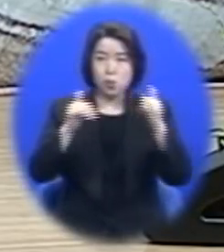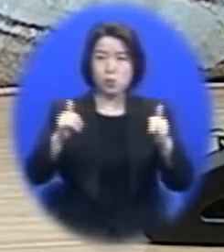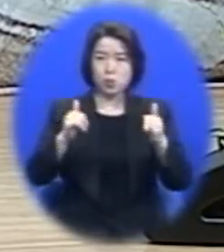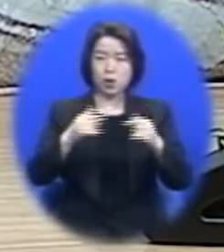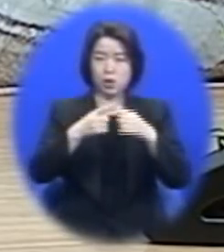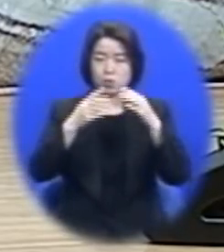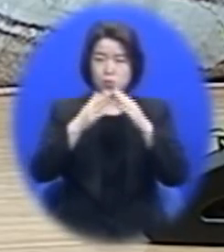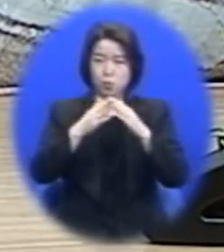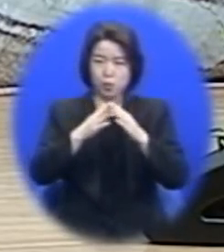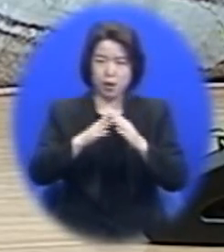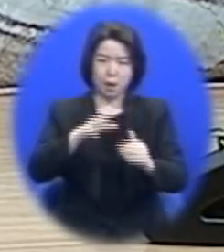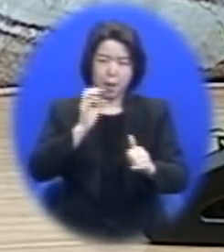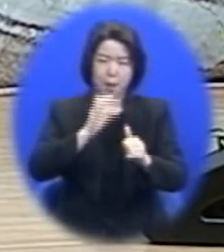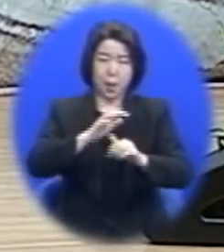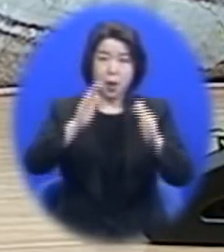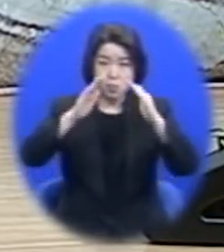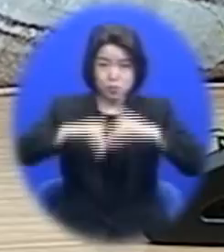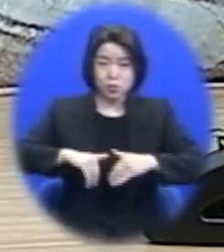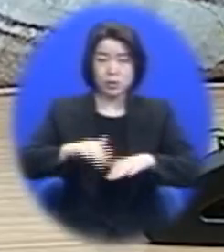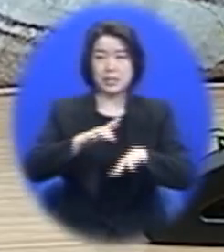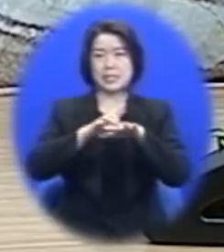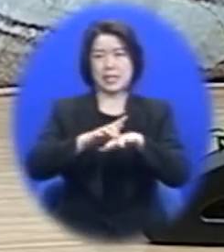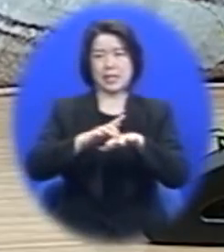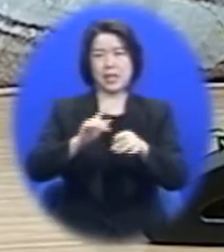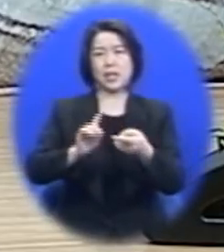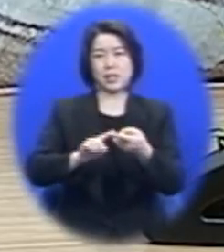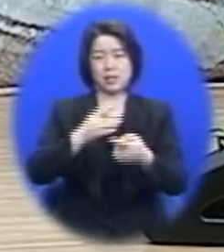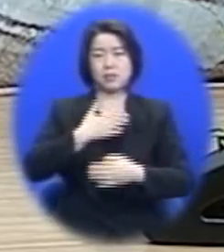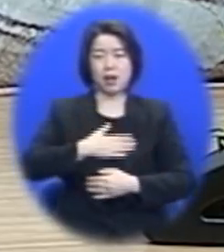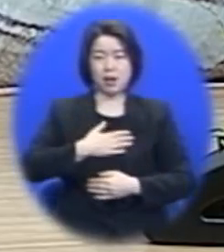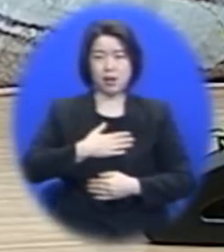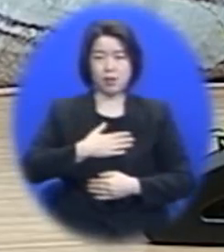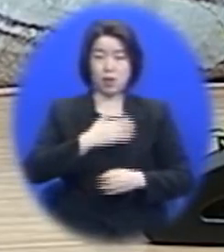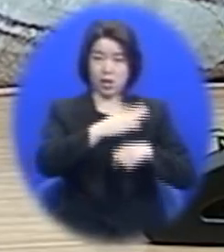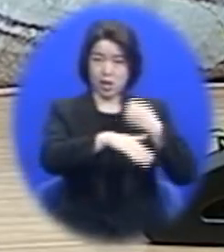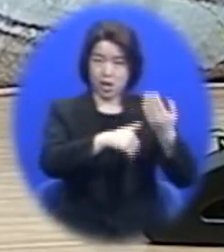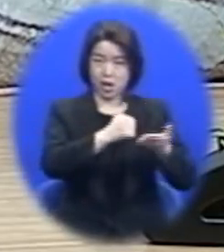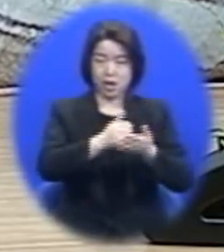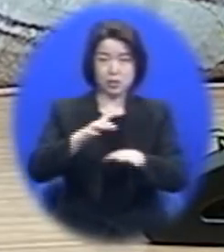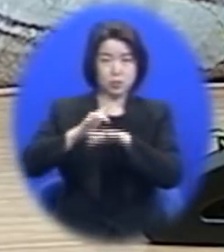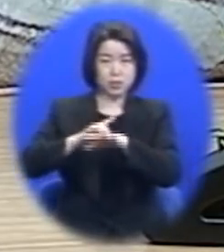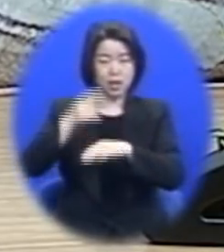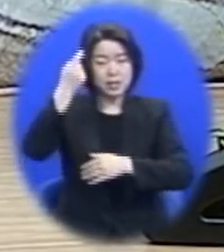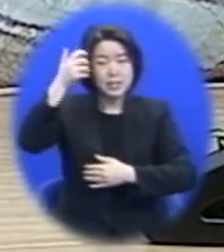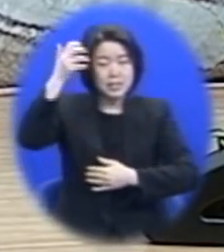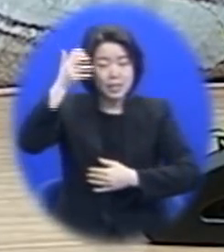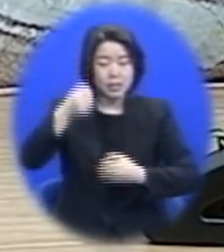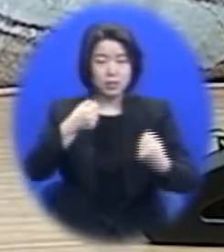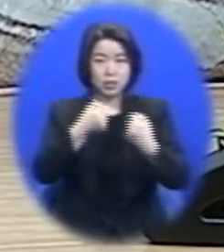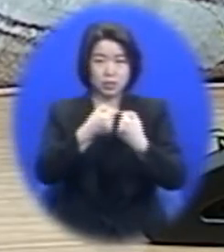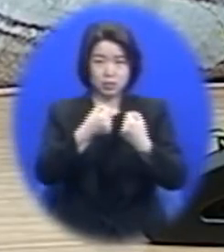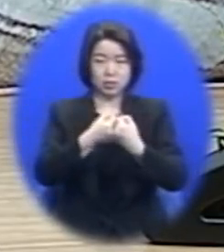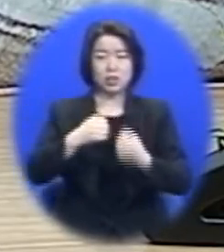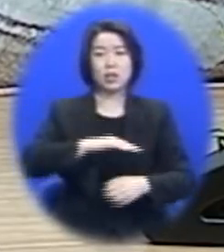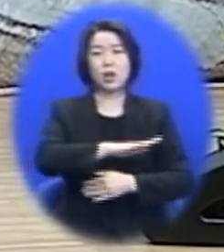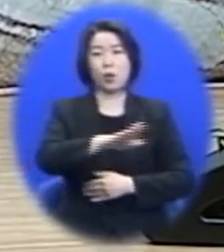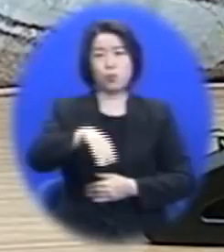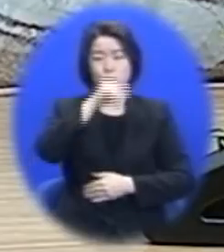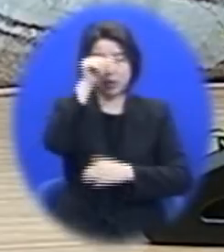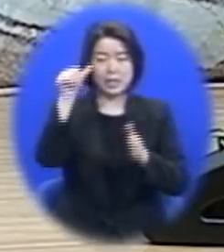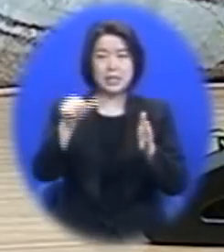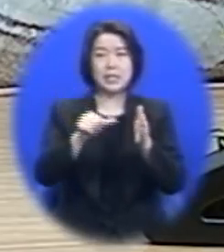알아야 합니다 하나님과 사탄 의 이 영적 전쟁이 우리 인생 4 입니다